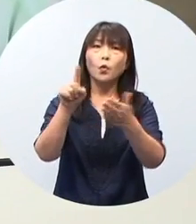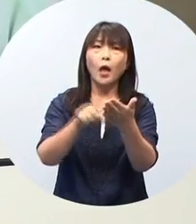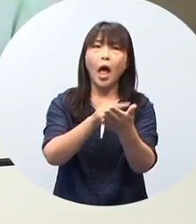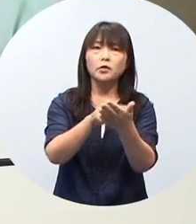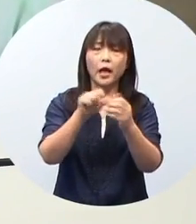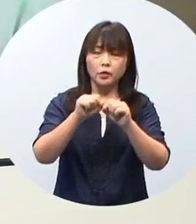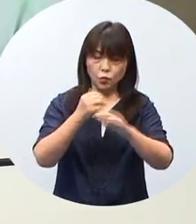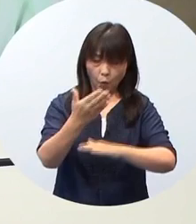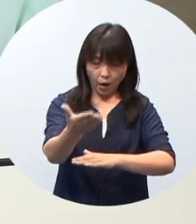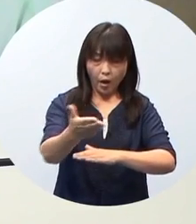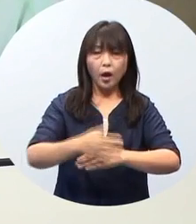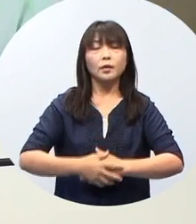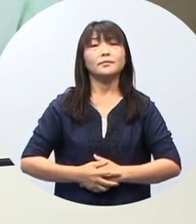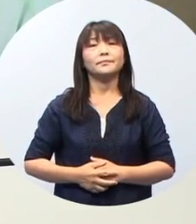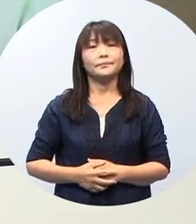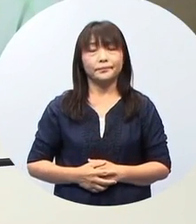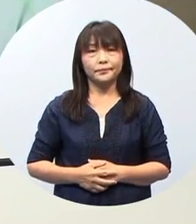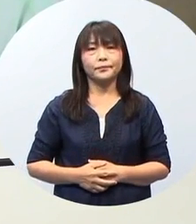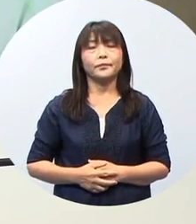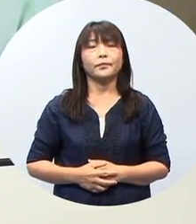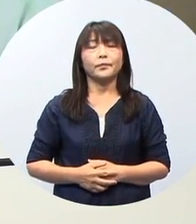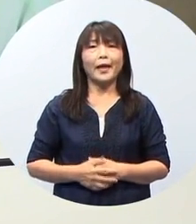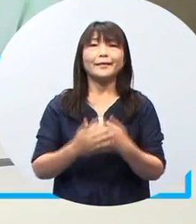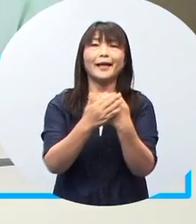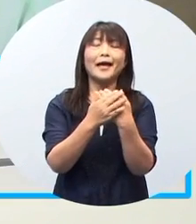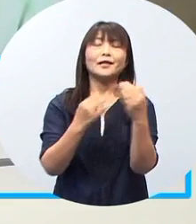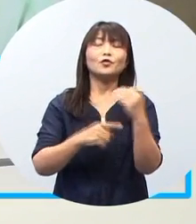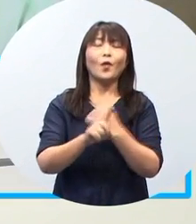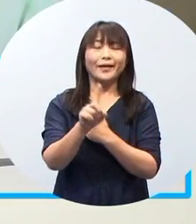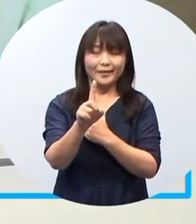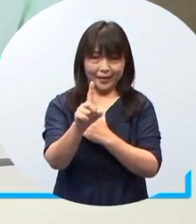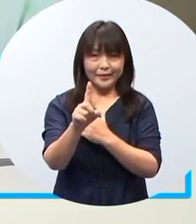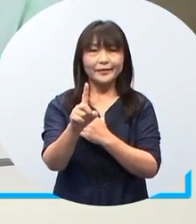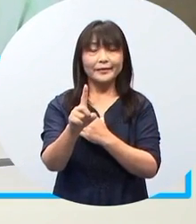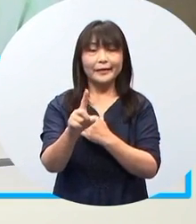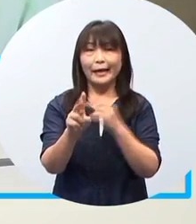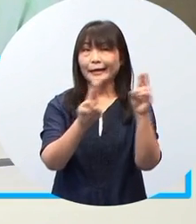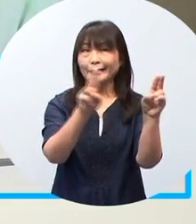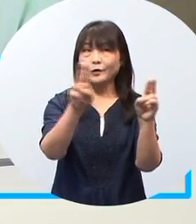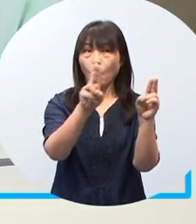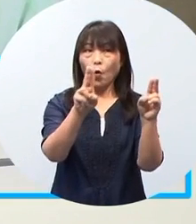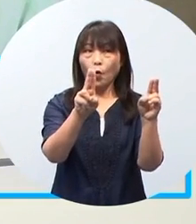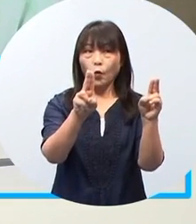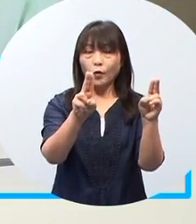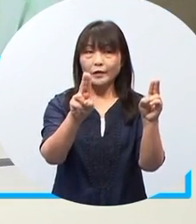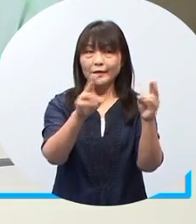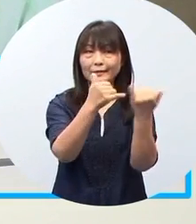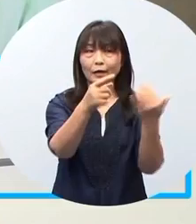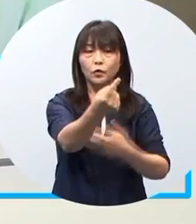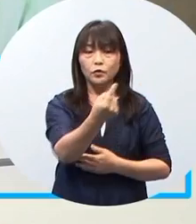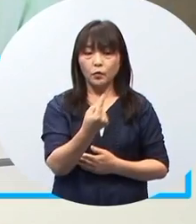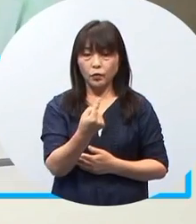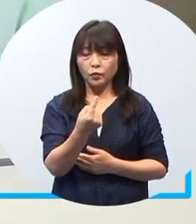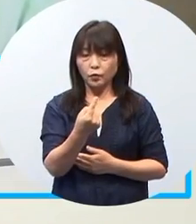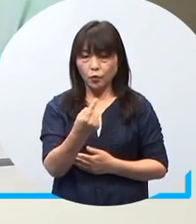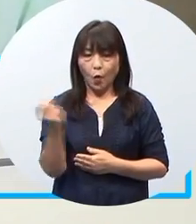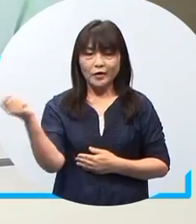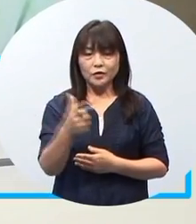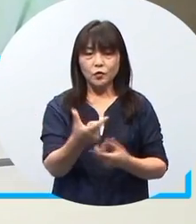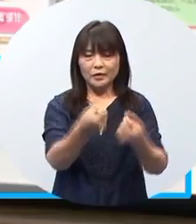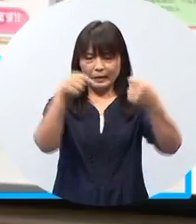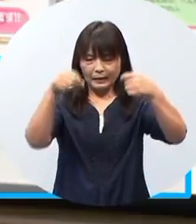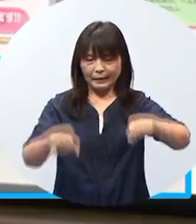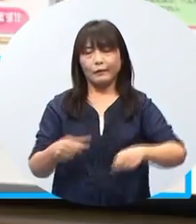らよろしいんでしょうか。 はい、まず一番大切なのは来た業者とその日のうちに契約をしないというのが大切だと思います